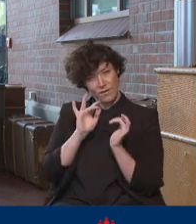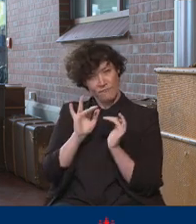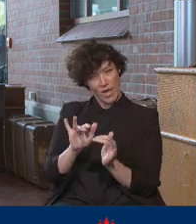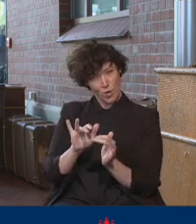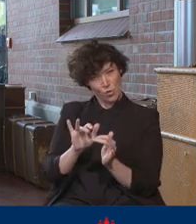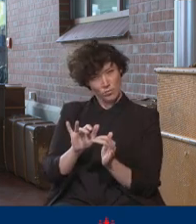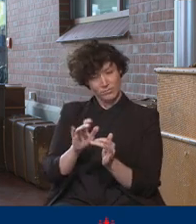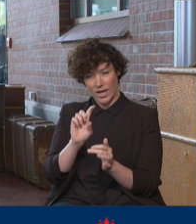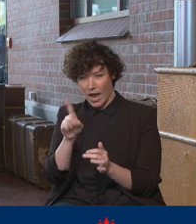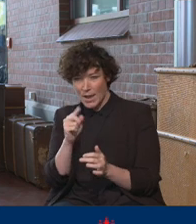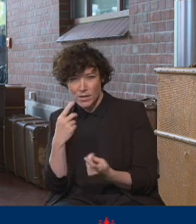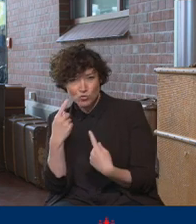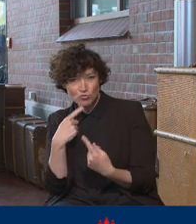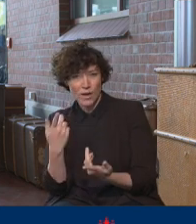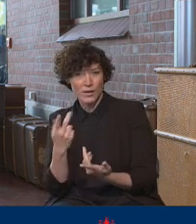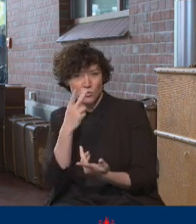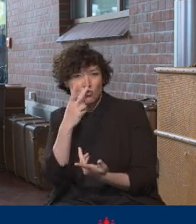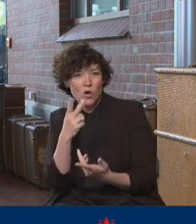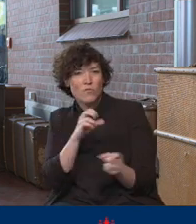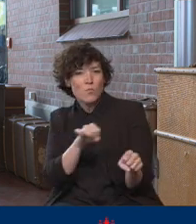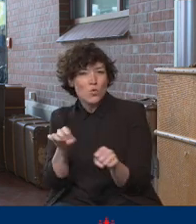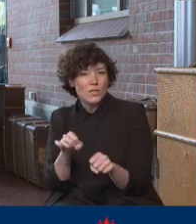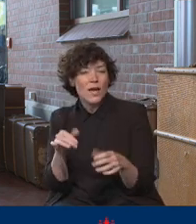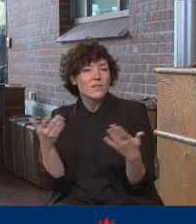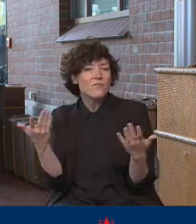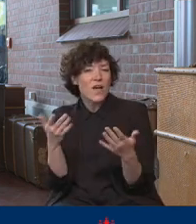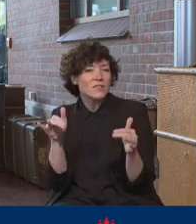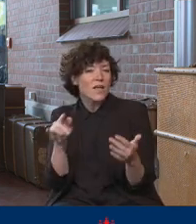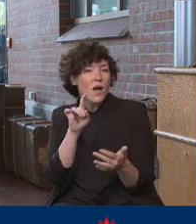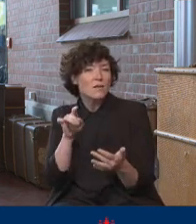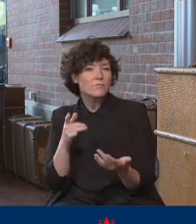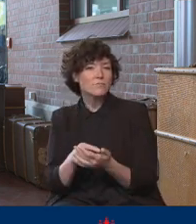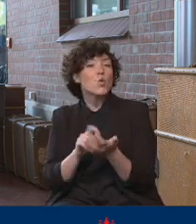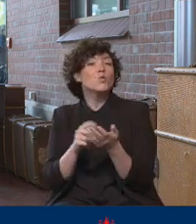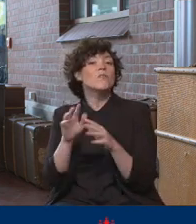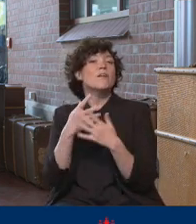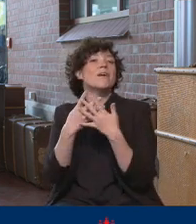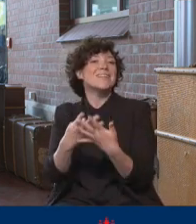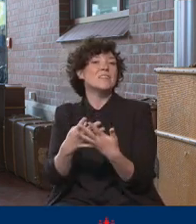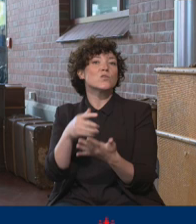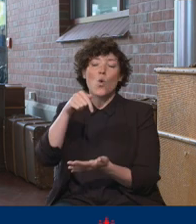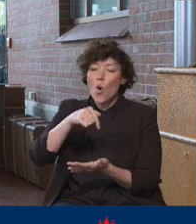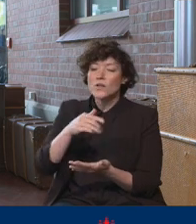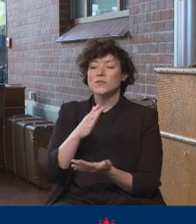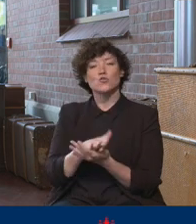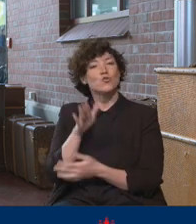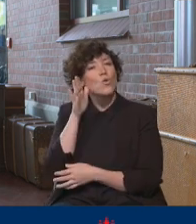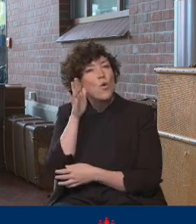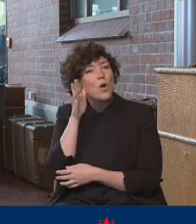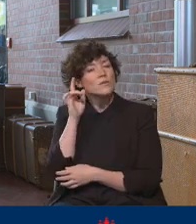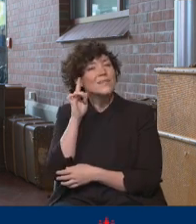weil über die vernetzung haben wir heute schon viel gehört und ich glaube wir wissen alle dass wenn wir doppel